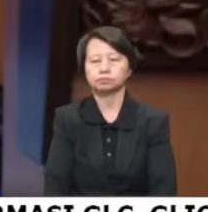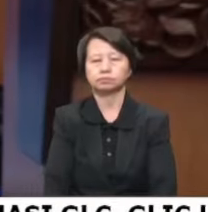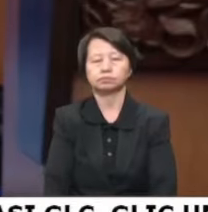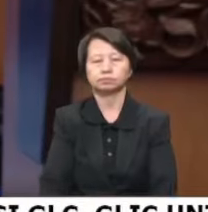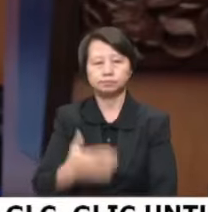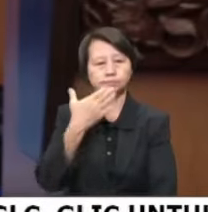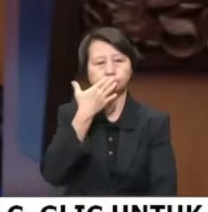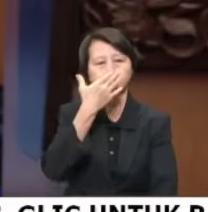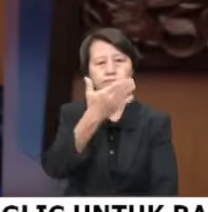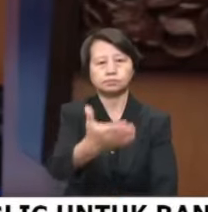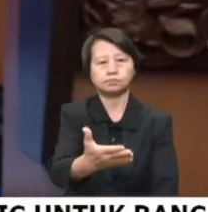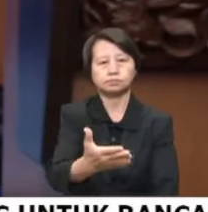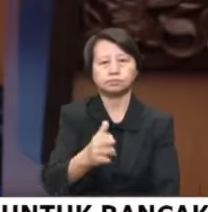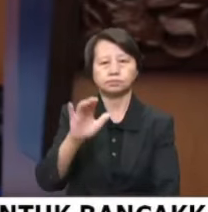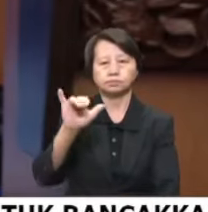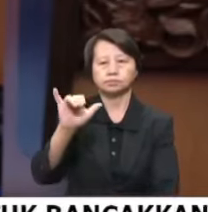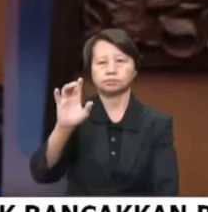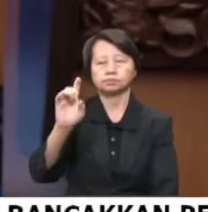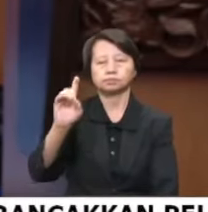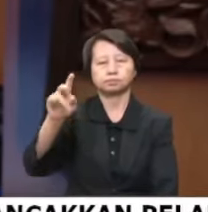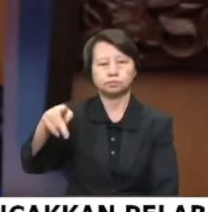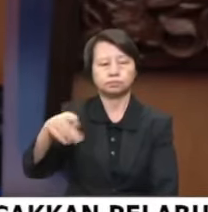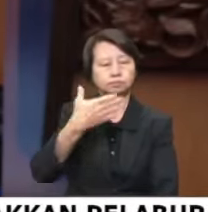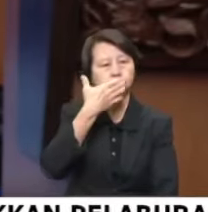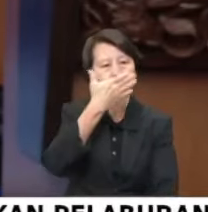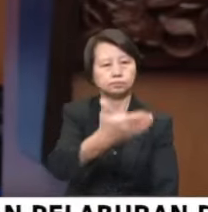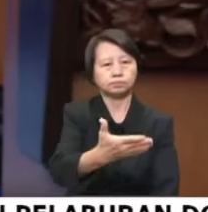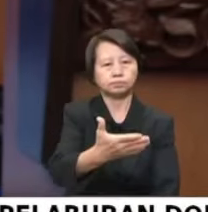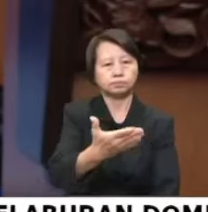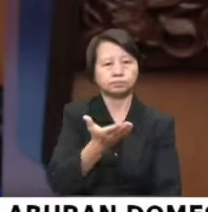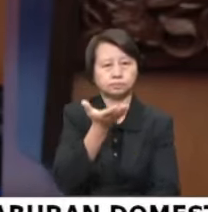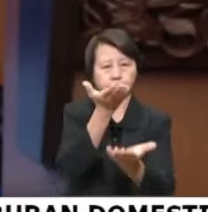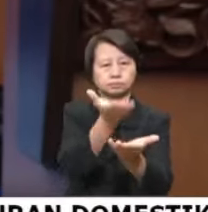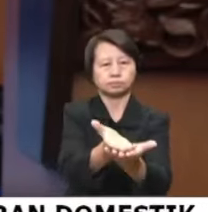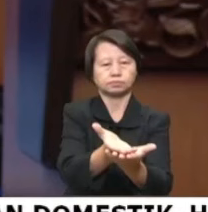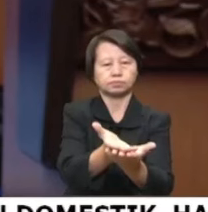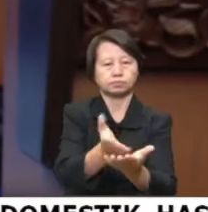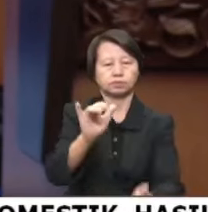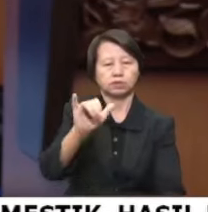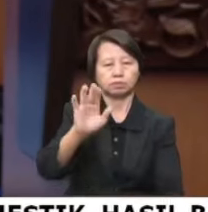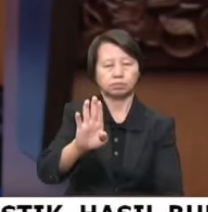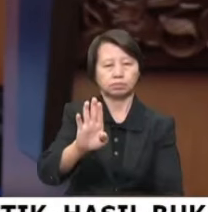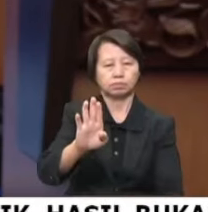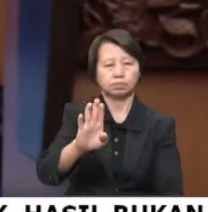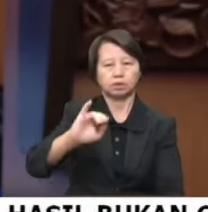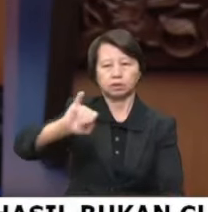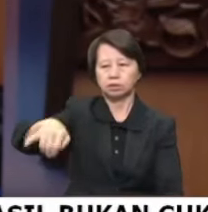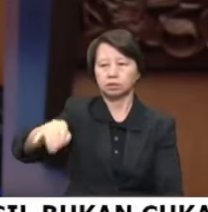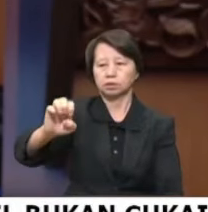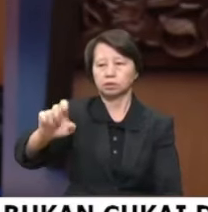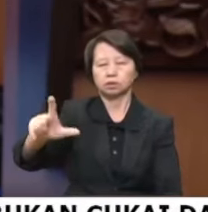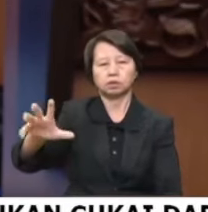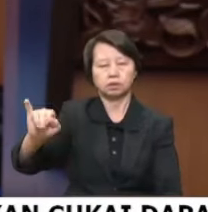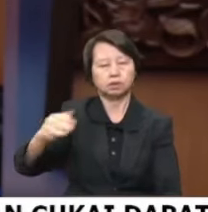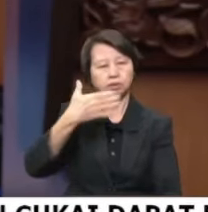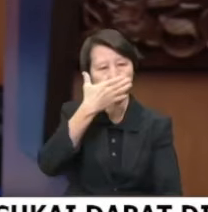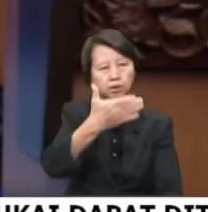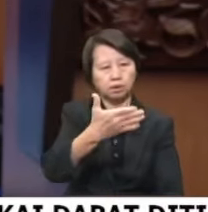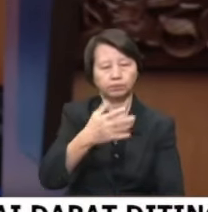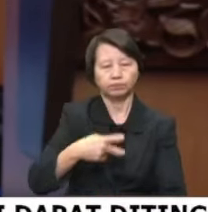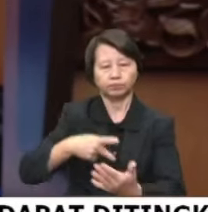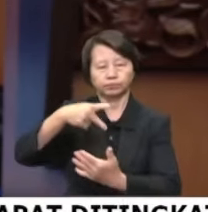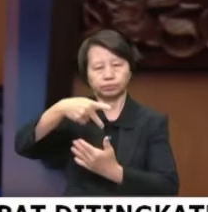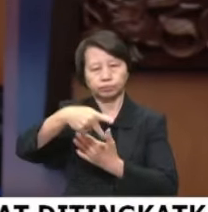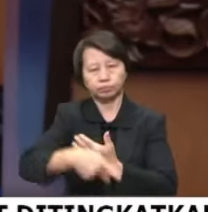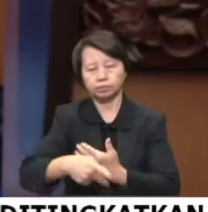Terima kasih Puan Yang Dipertua. Terima kasih kepada cadangan YB Jeli. Program SARA atau mana-mana program